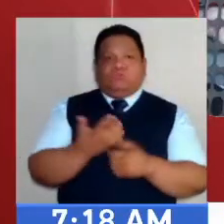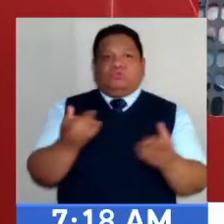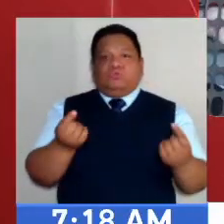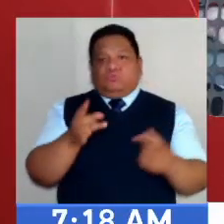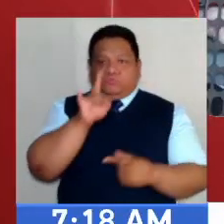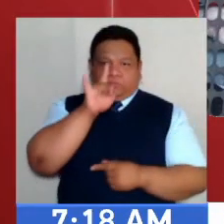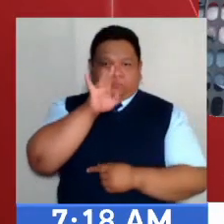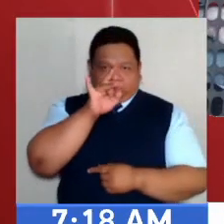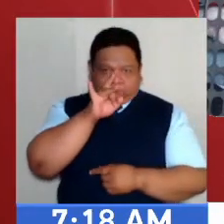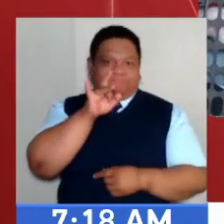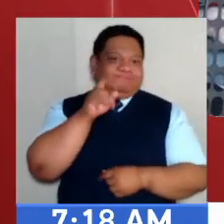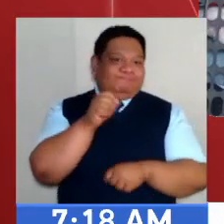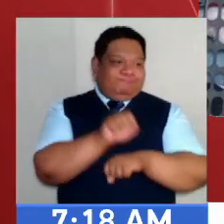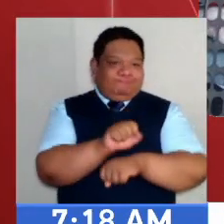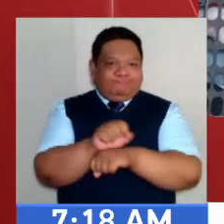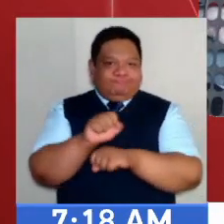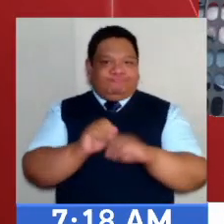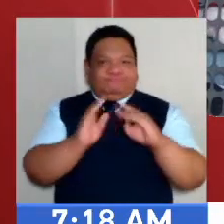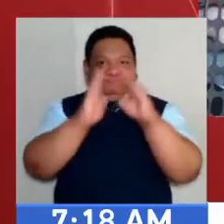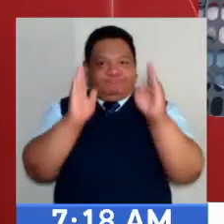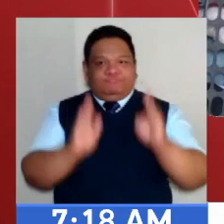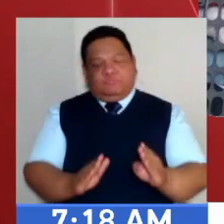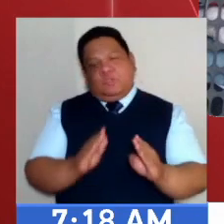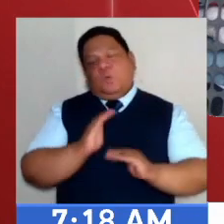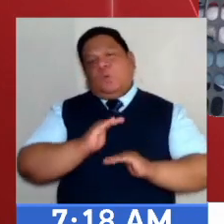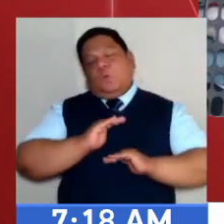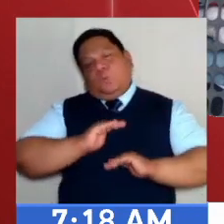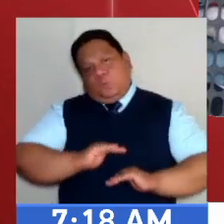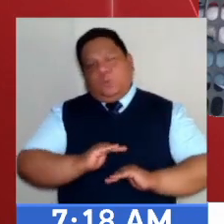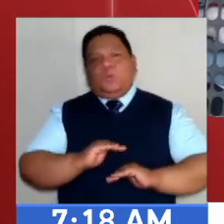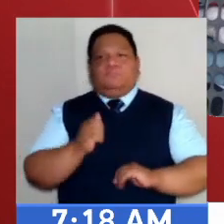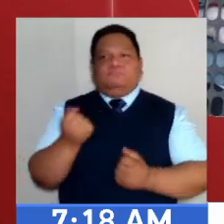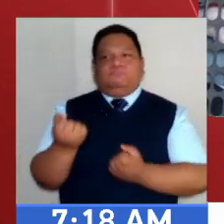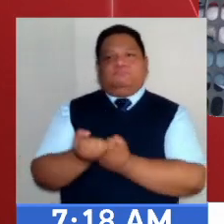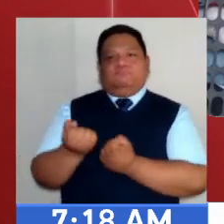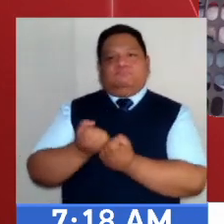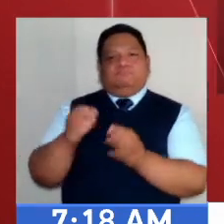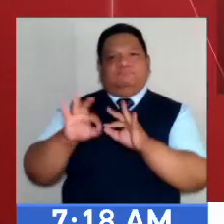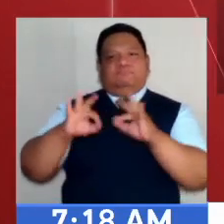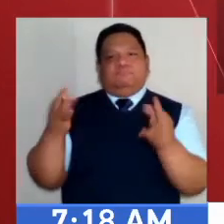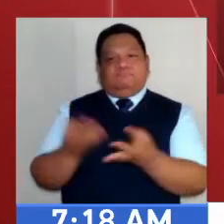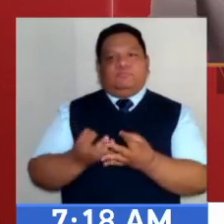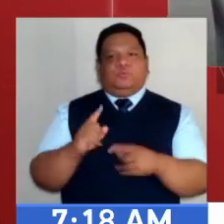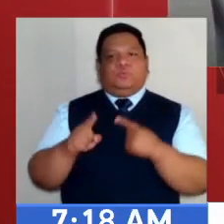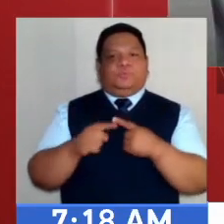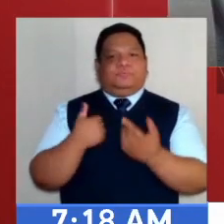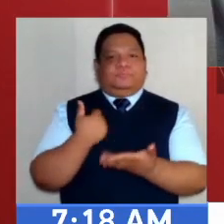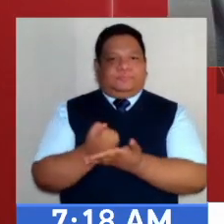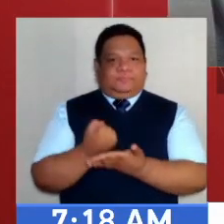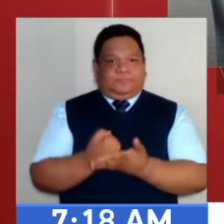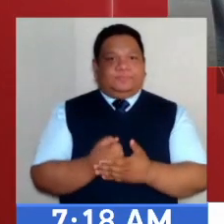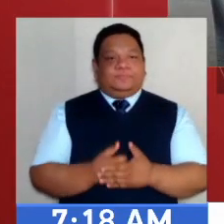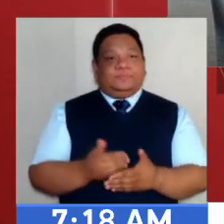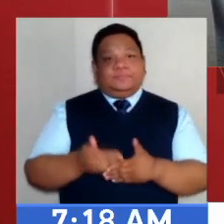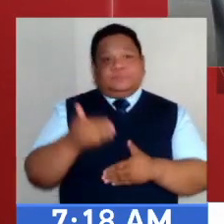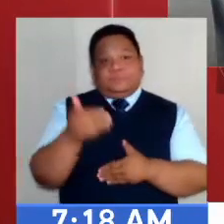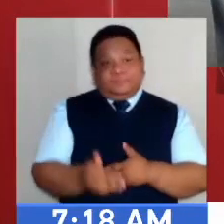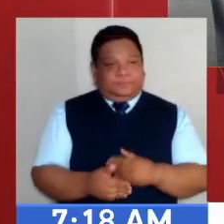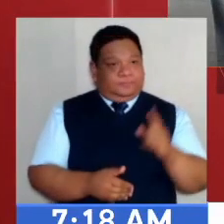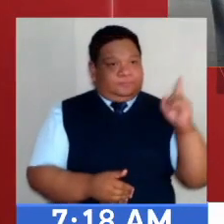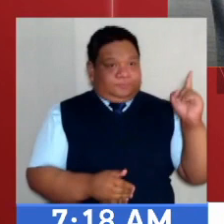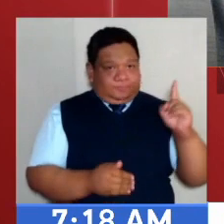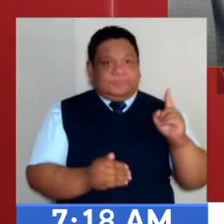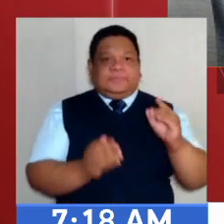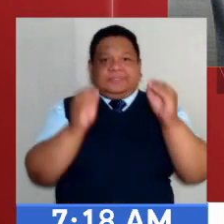na nakakapagdala siya ng pera sa kanyang pamilya tuwing sahod niya. Proud teacher naman si Antonio Maipa.